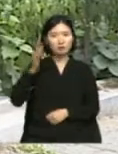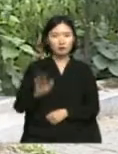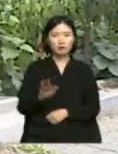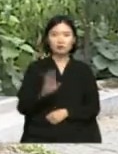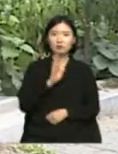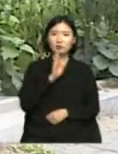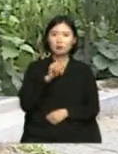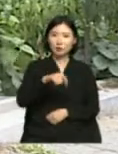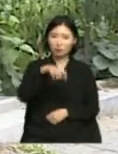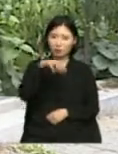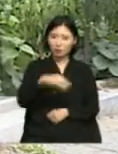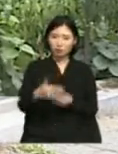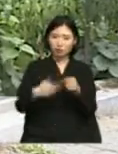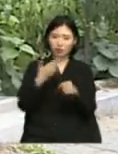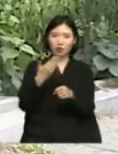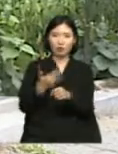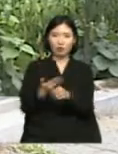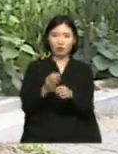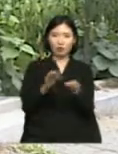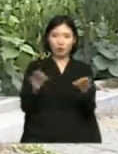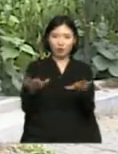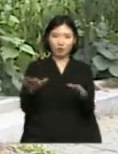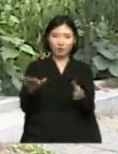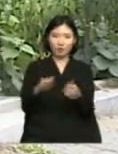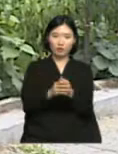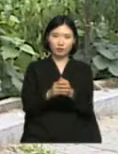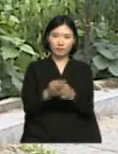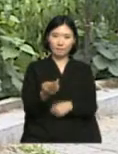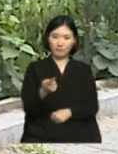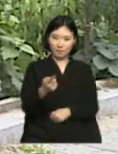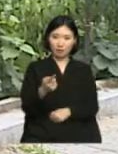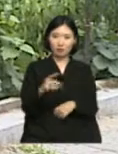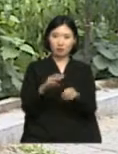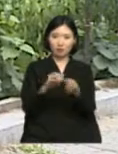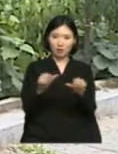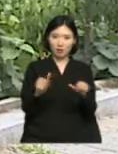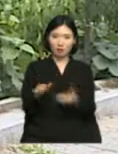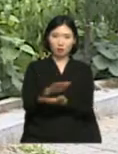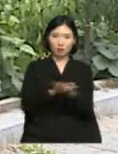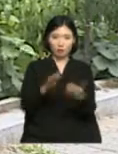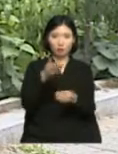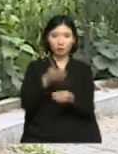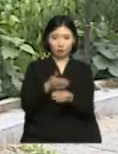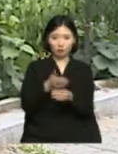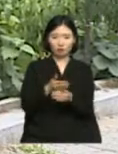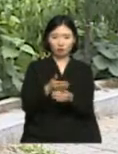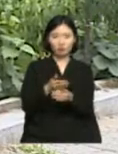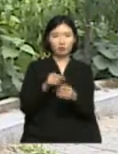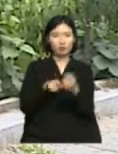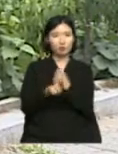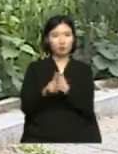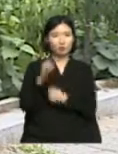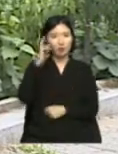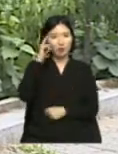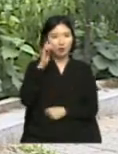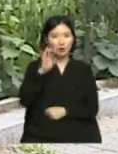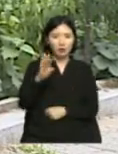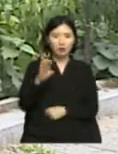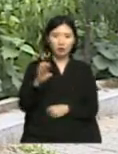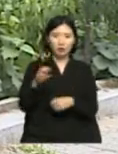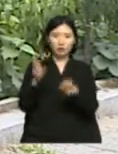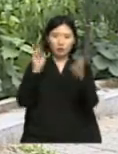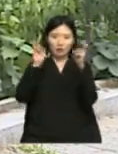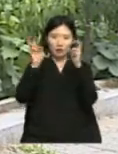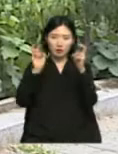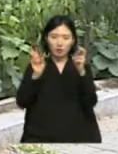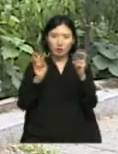이 공간이 거의 9년째 놀고 있는 상태인 거잖아요. 이제 이 공간들이 그 이유는 1엔드와 철도시설공단이